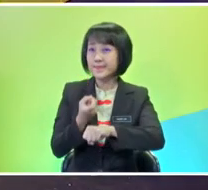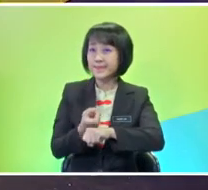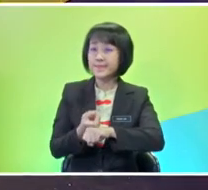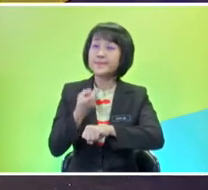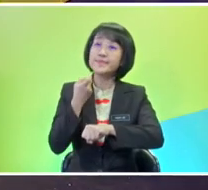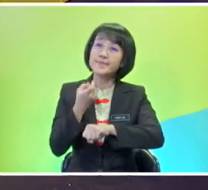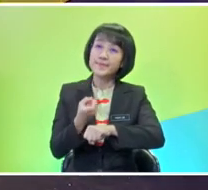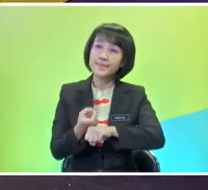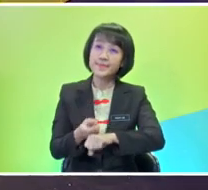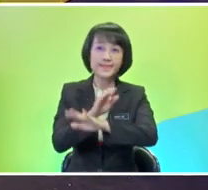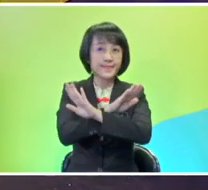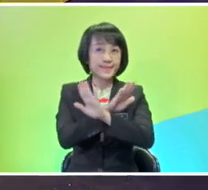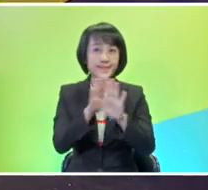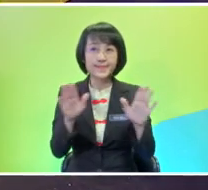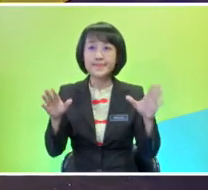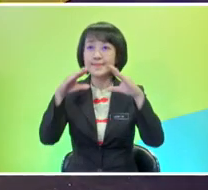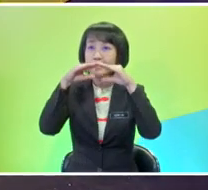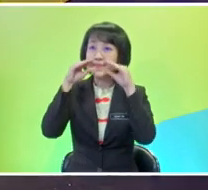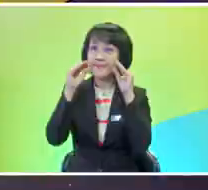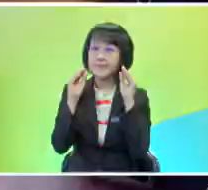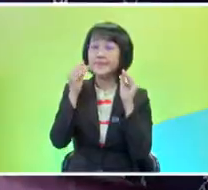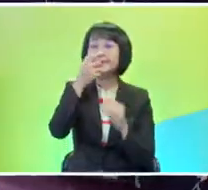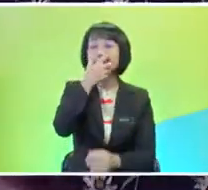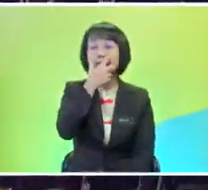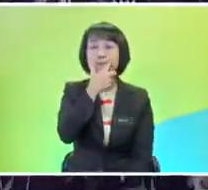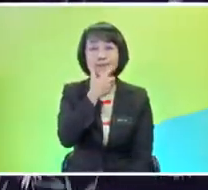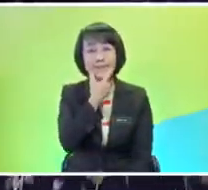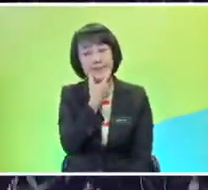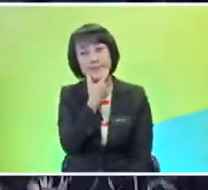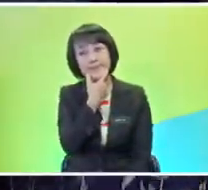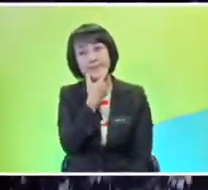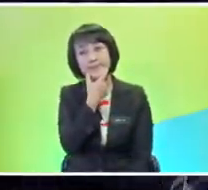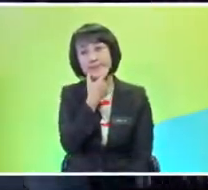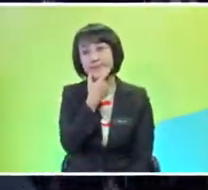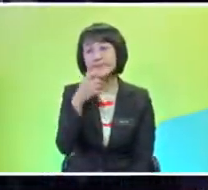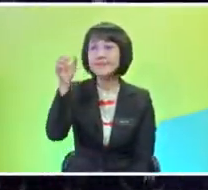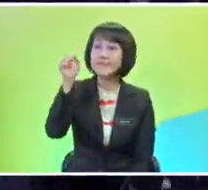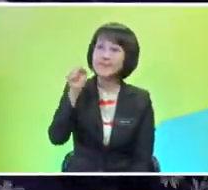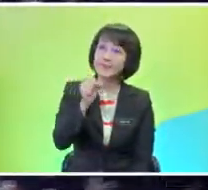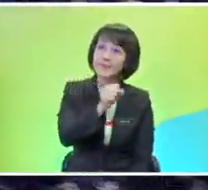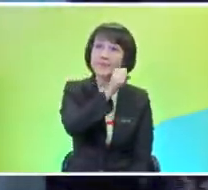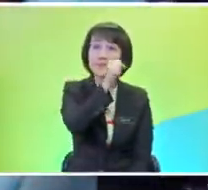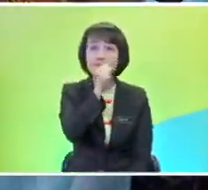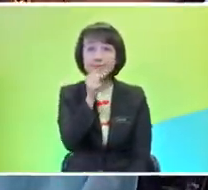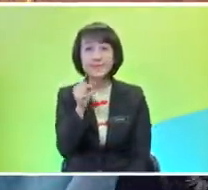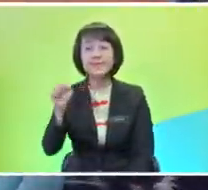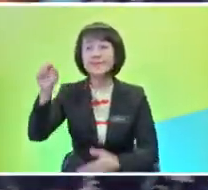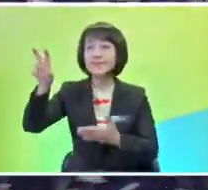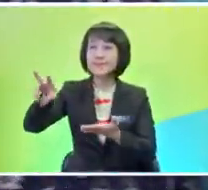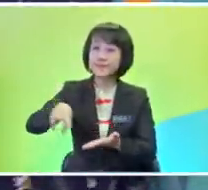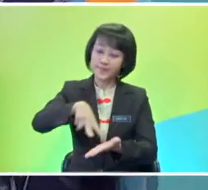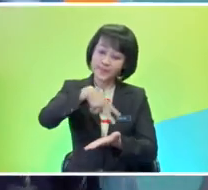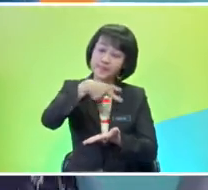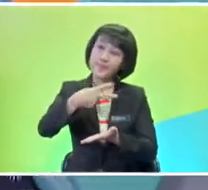jangan mengulang dan bersedih hati menyanyilah dan menari